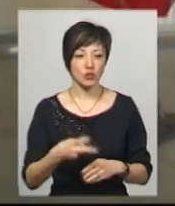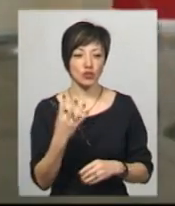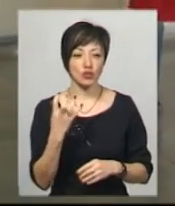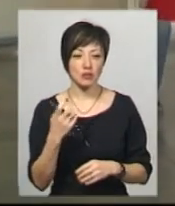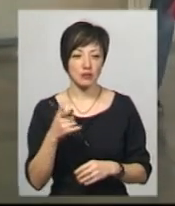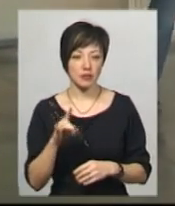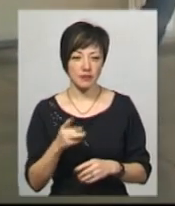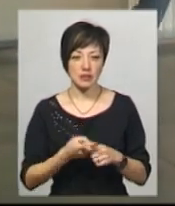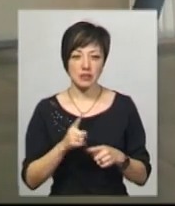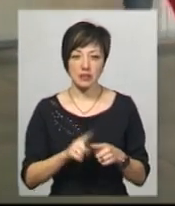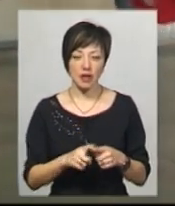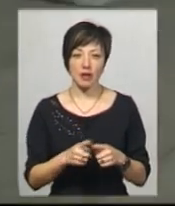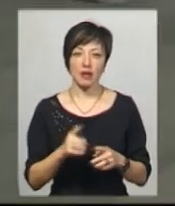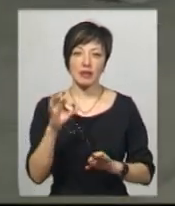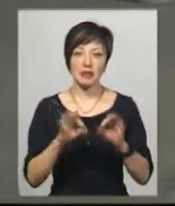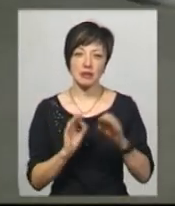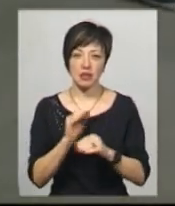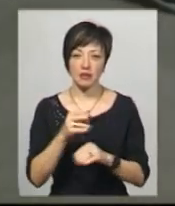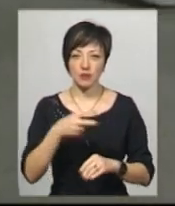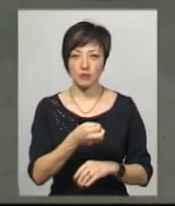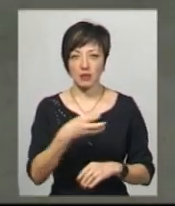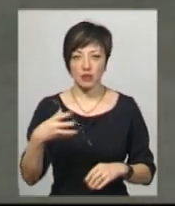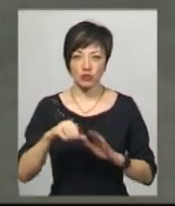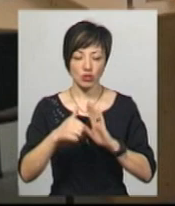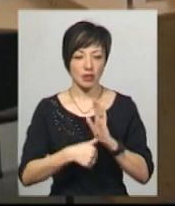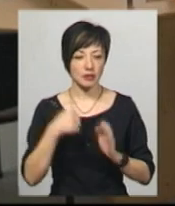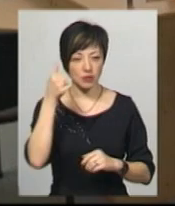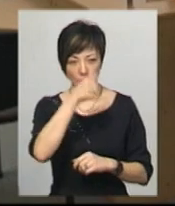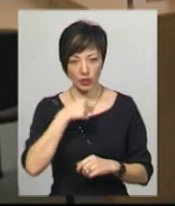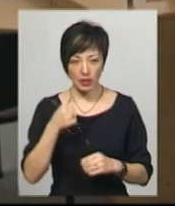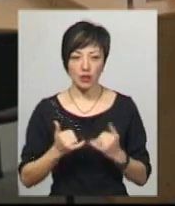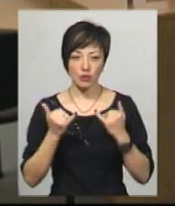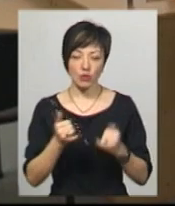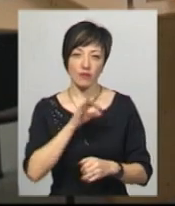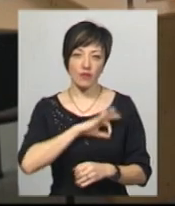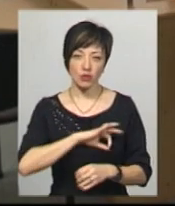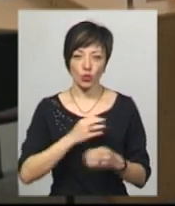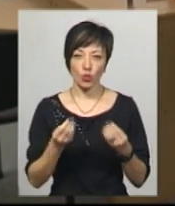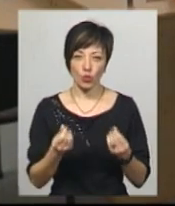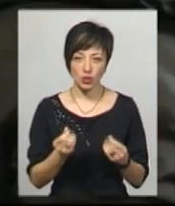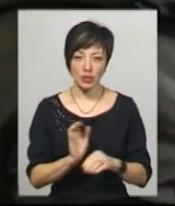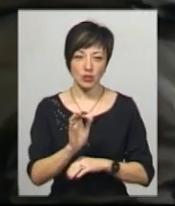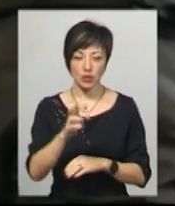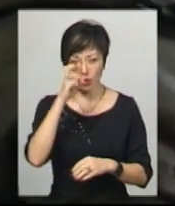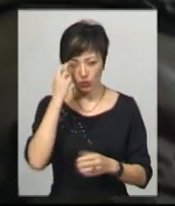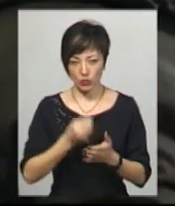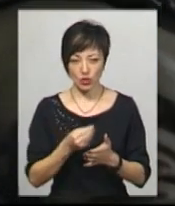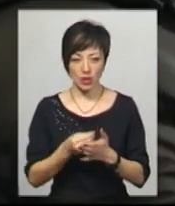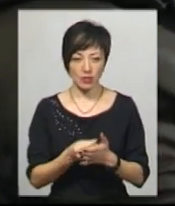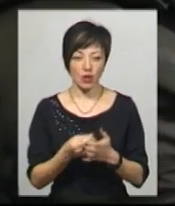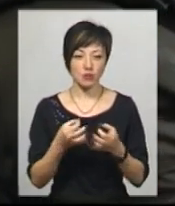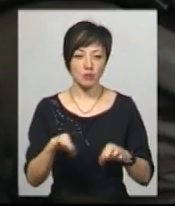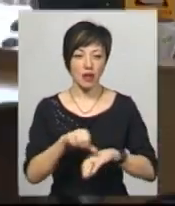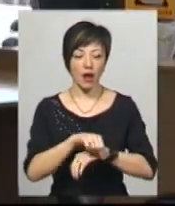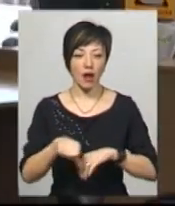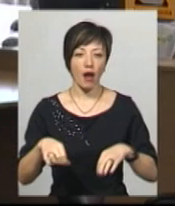2400 гривень. Це невиплачена індексація за 2015-16 роки. Для цього використають гроші, які надійшли до держбюджету від розмитнення